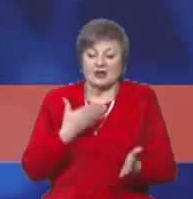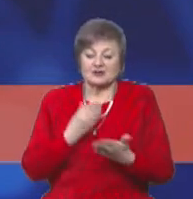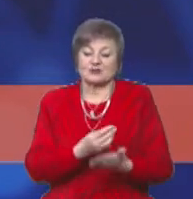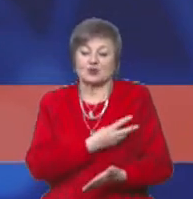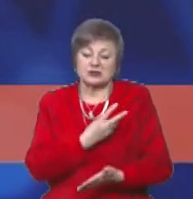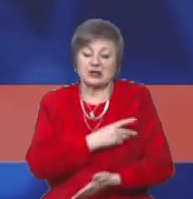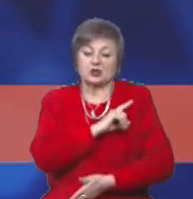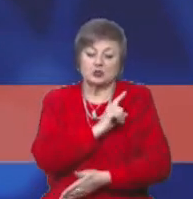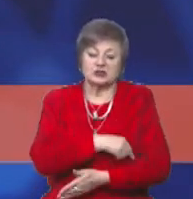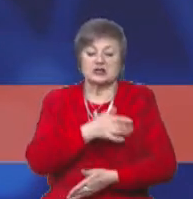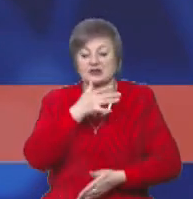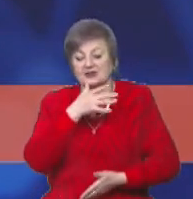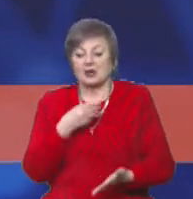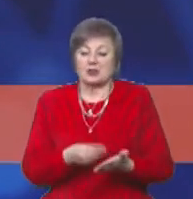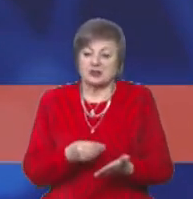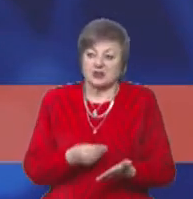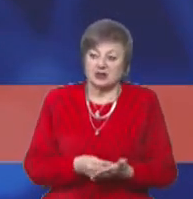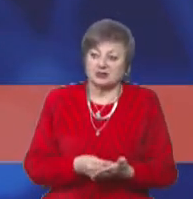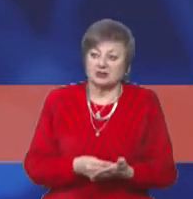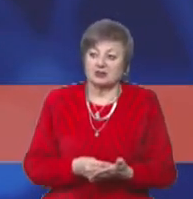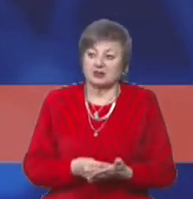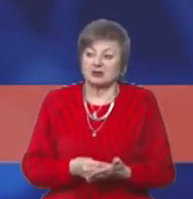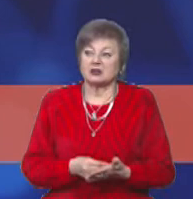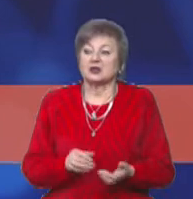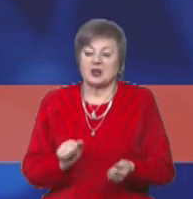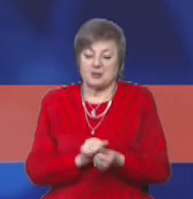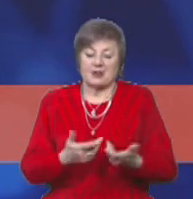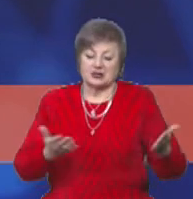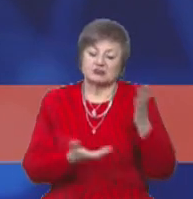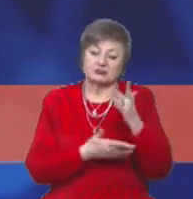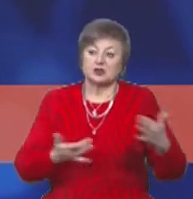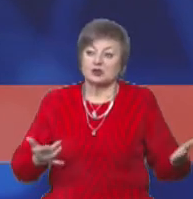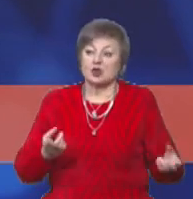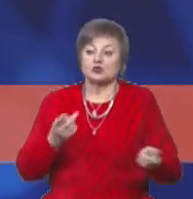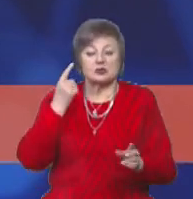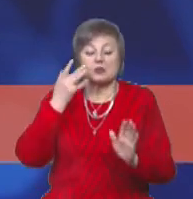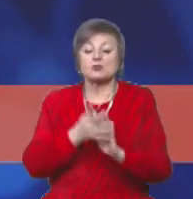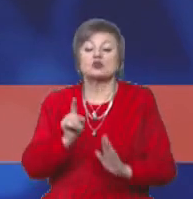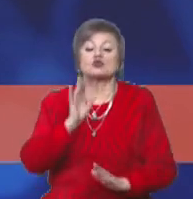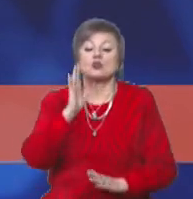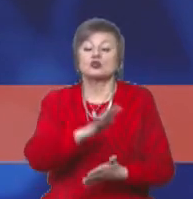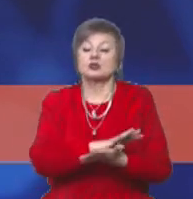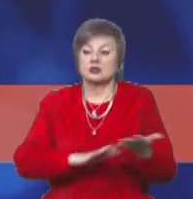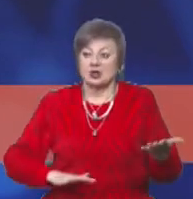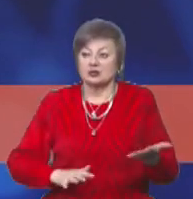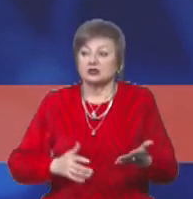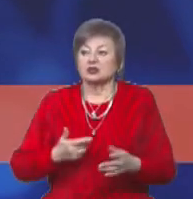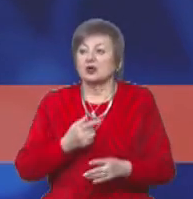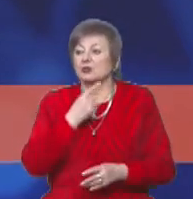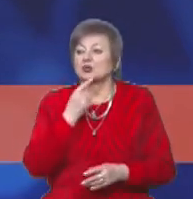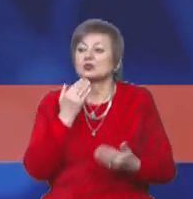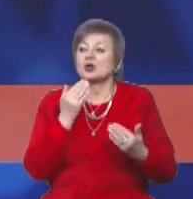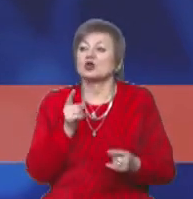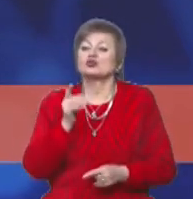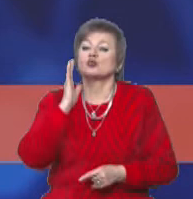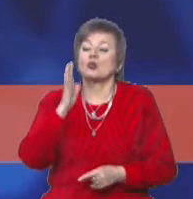свои силы, время, деньги, материалы, ему нужно понимать, что дальше. То есть очень много там людей спрашивало, а